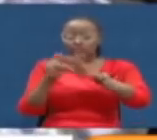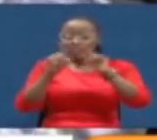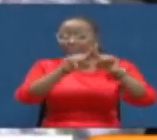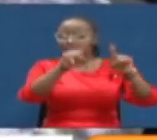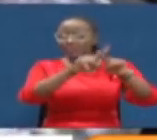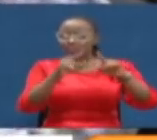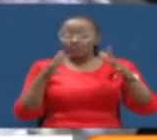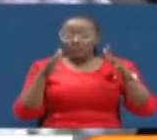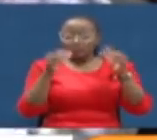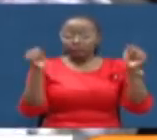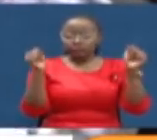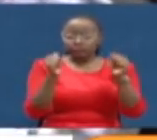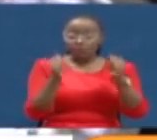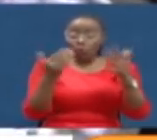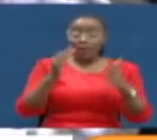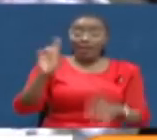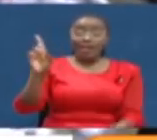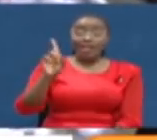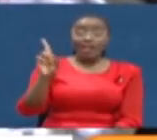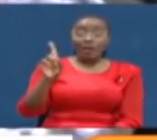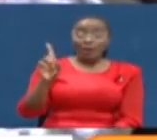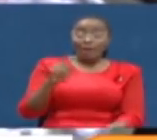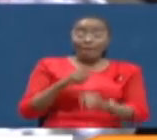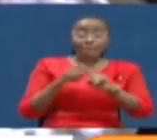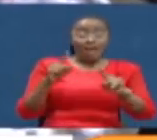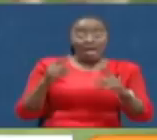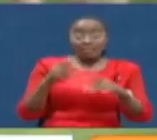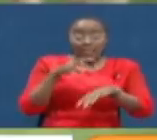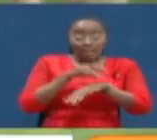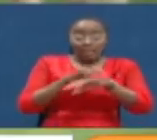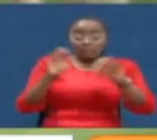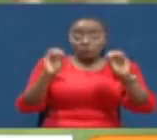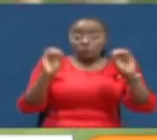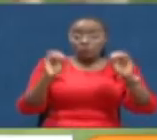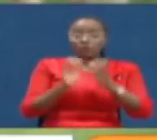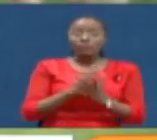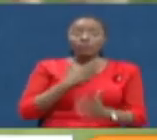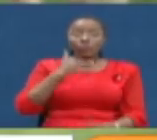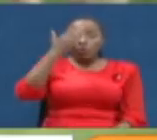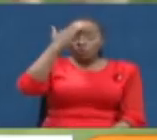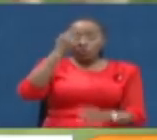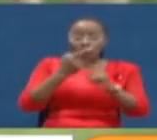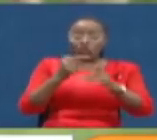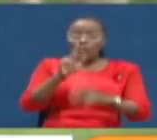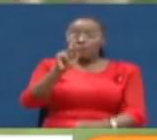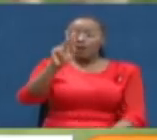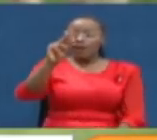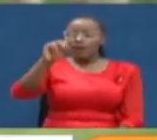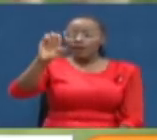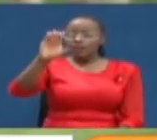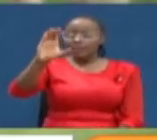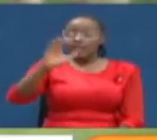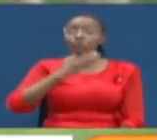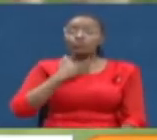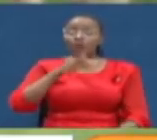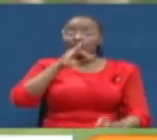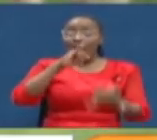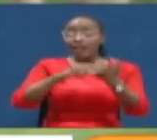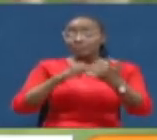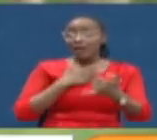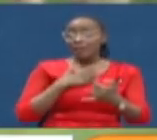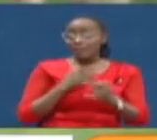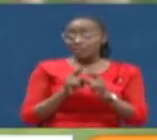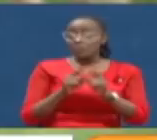vyote vya kuhifadhi maiti jijini Nairobi bila mafanikio. I want to know from the neck. I want my husband,